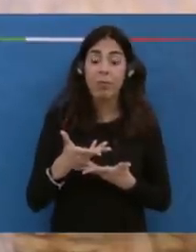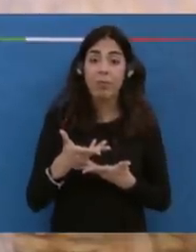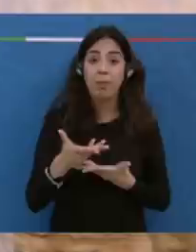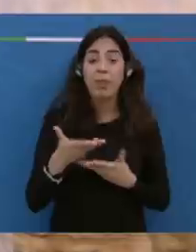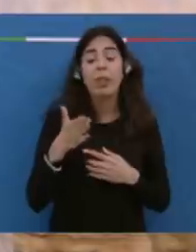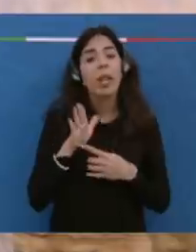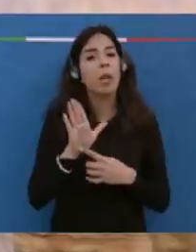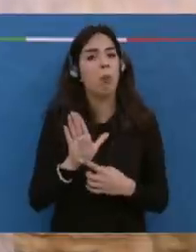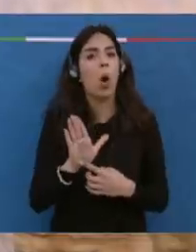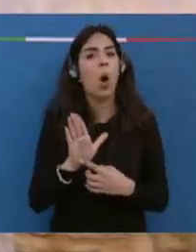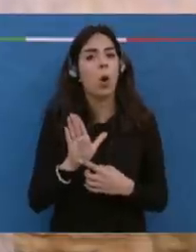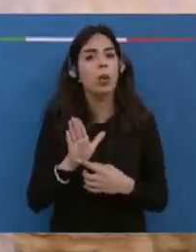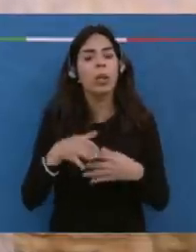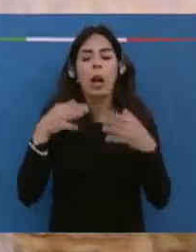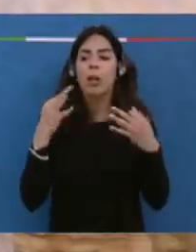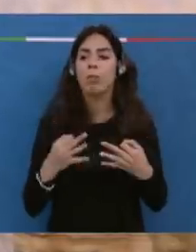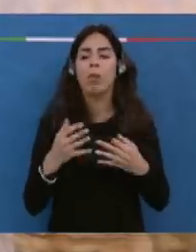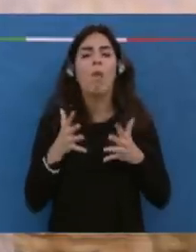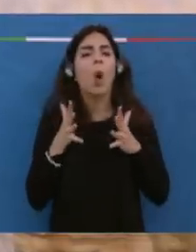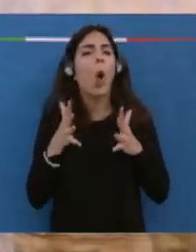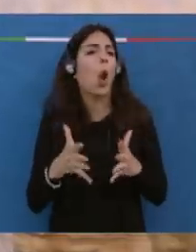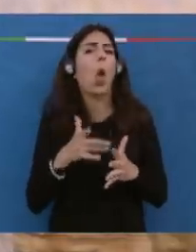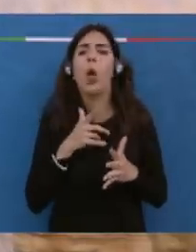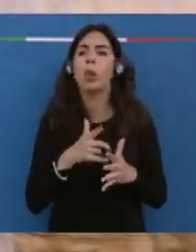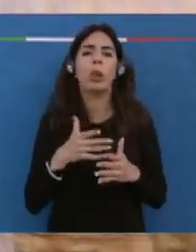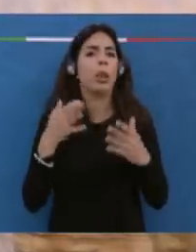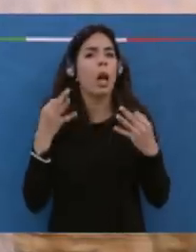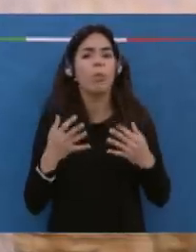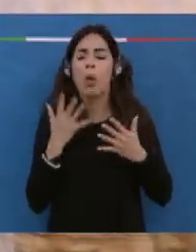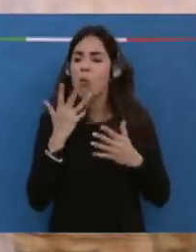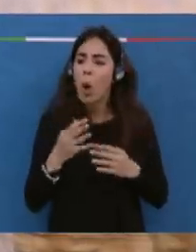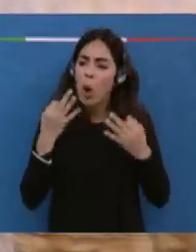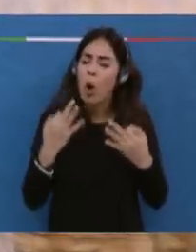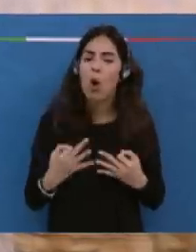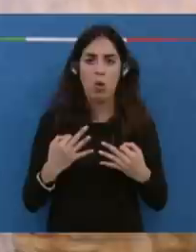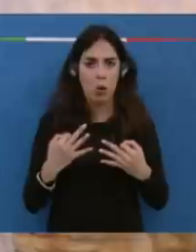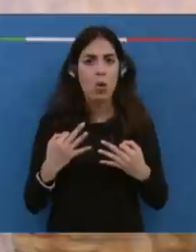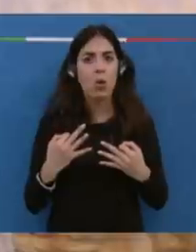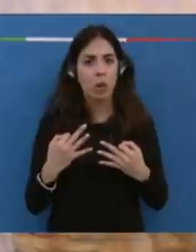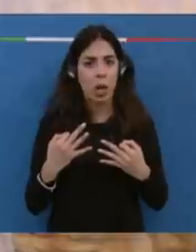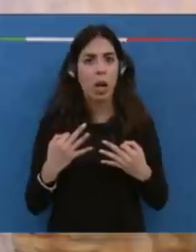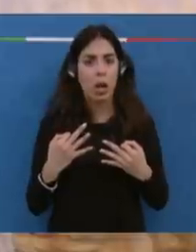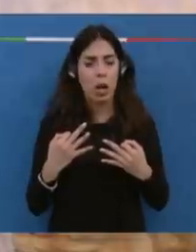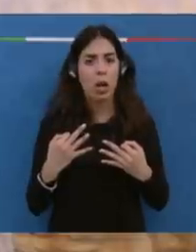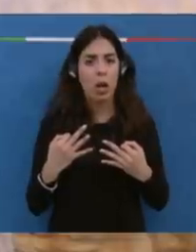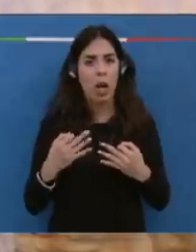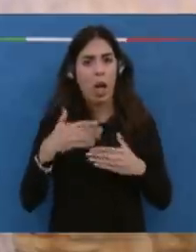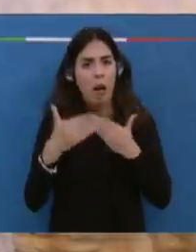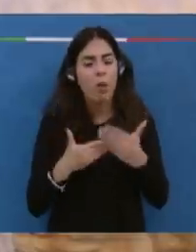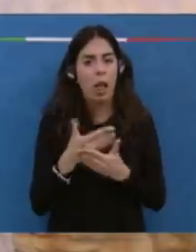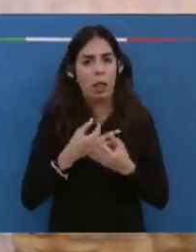la seria volontà la decisa volontà auspichiamo di